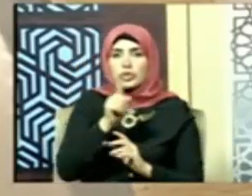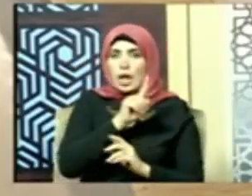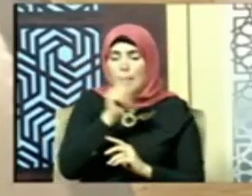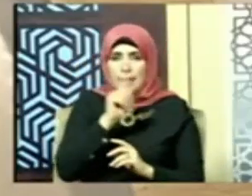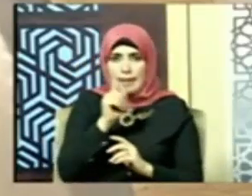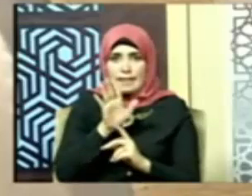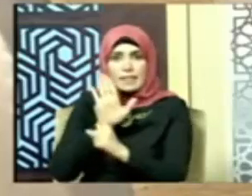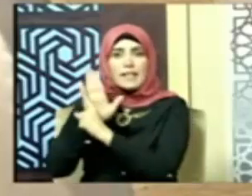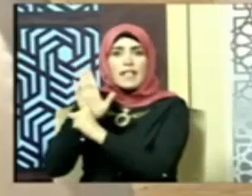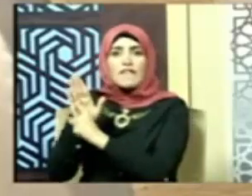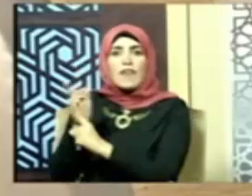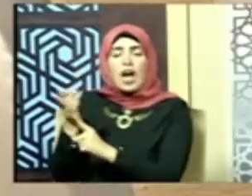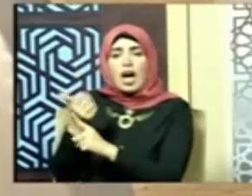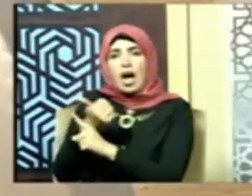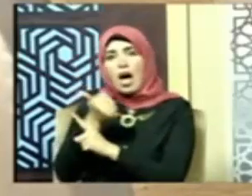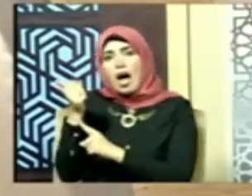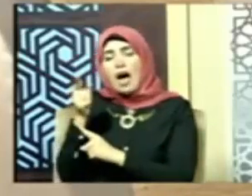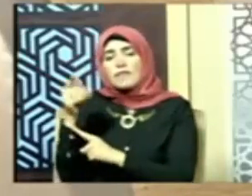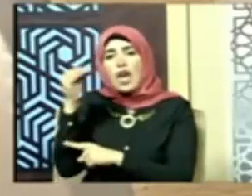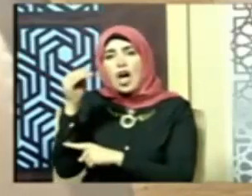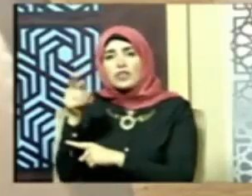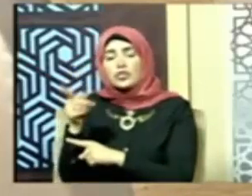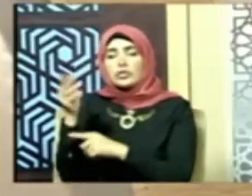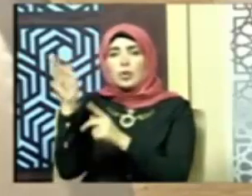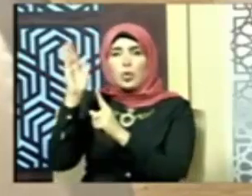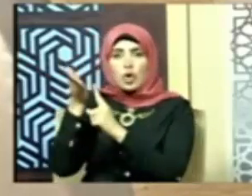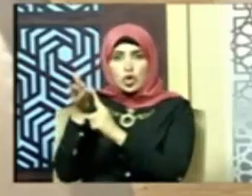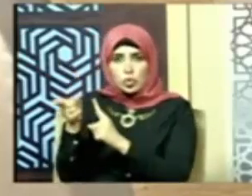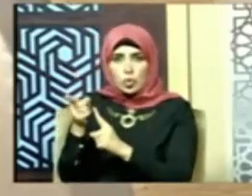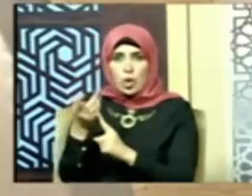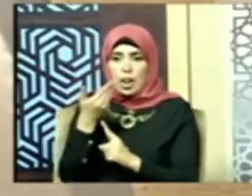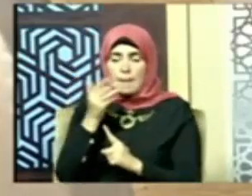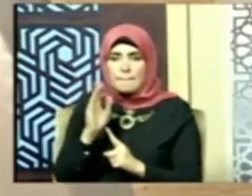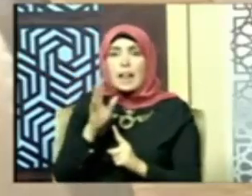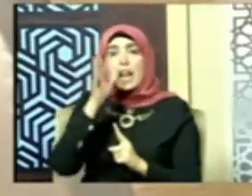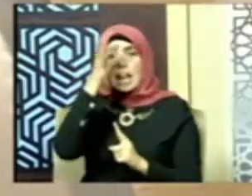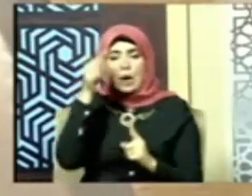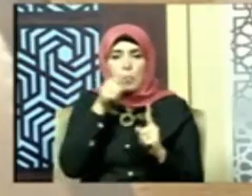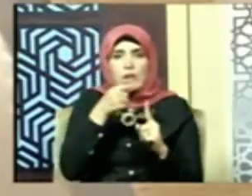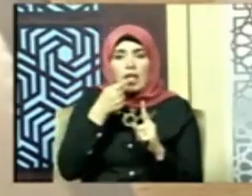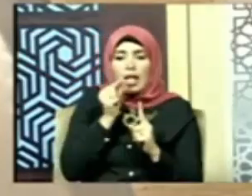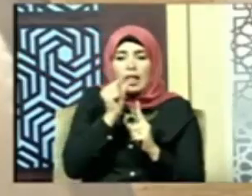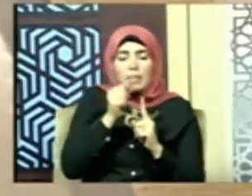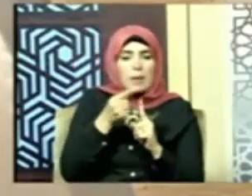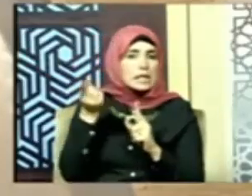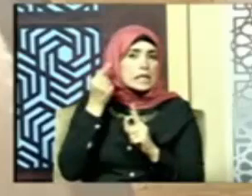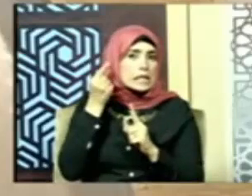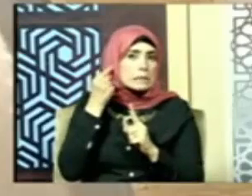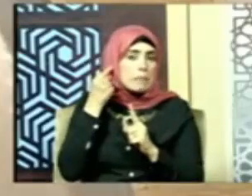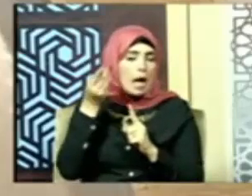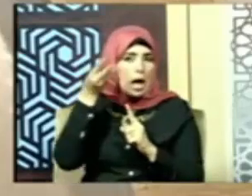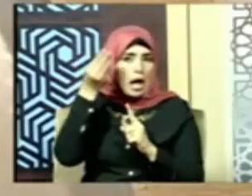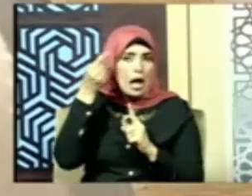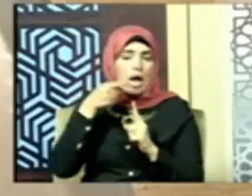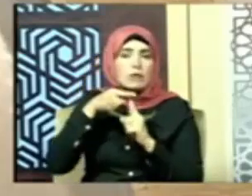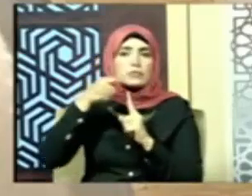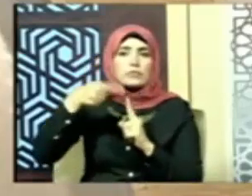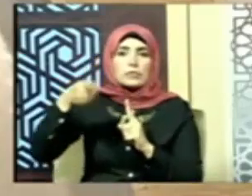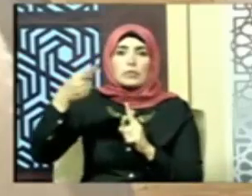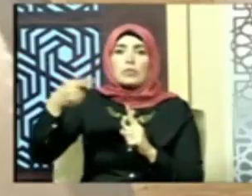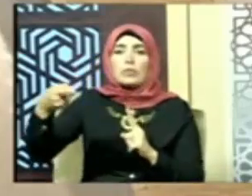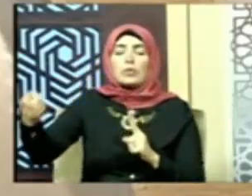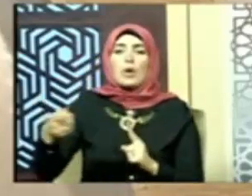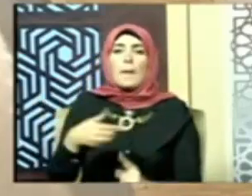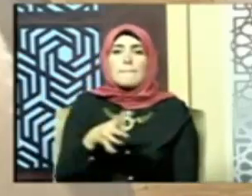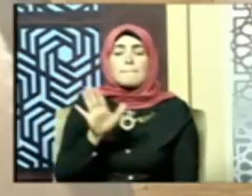وعرض رسولكم، إذ تلقونه بألسنتكم وتقولون بأفواهكم